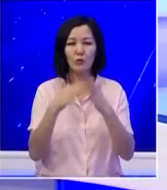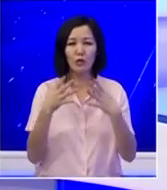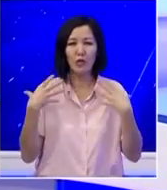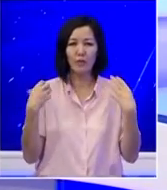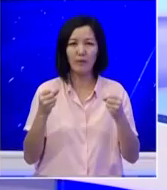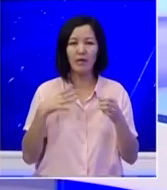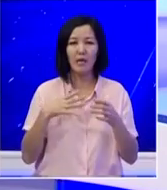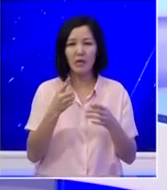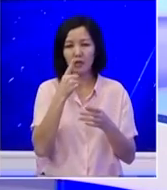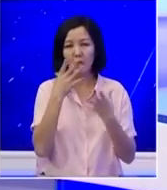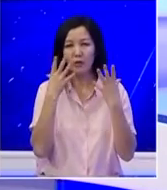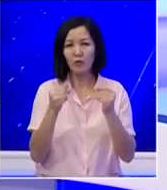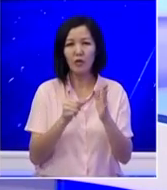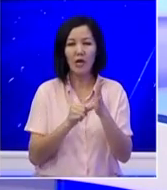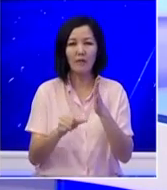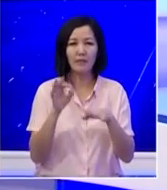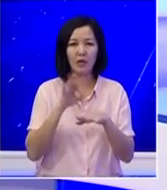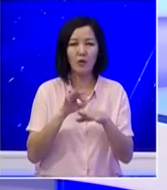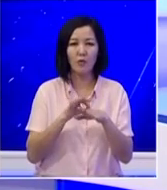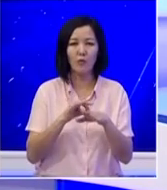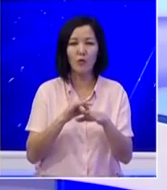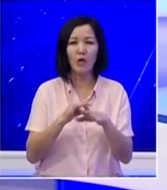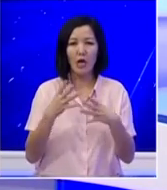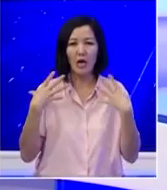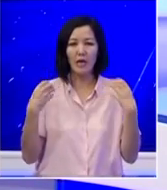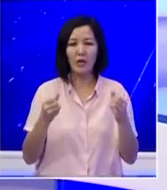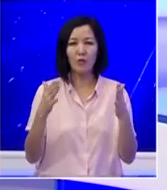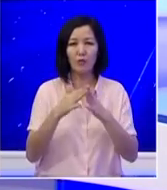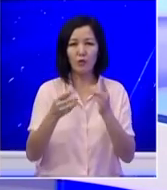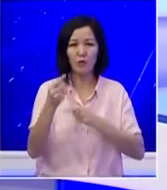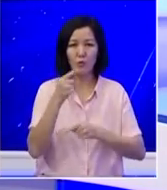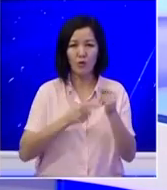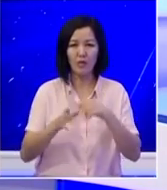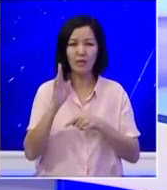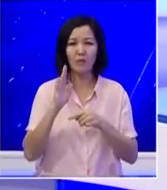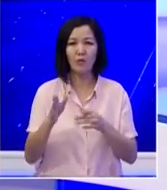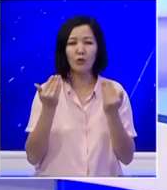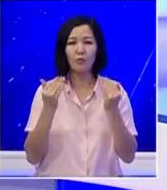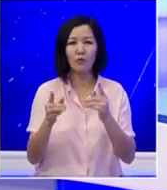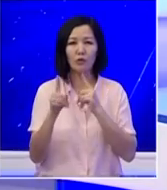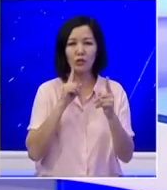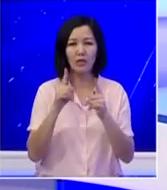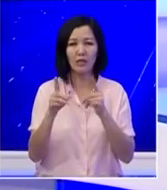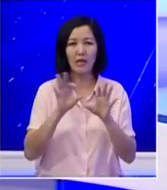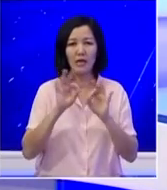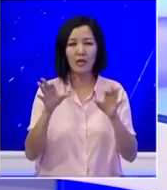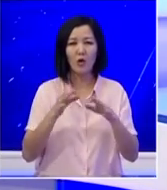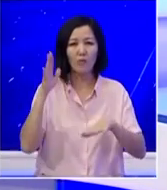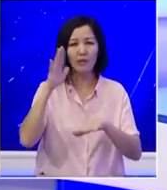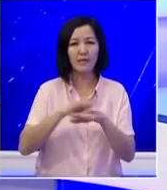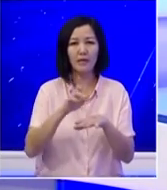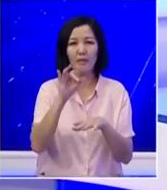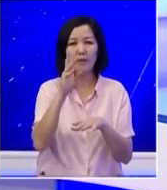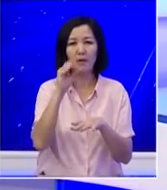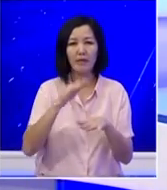тағы 60-тан астам науқас айығып отбасына оралады. Өңірдегі қазіргі ахуал бүгінгі селекторлық жиында айтылды. Облыс әкімі Амандық